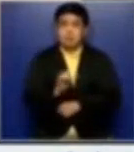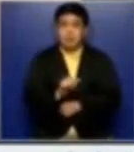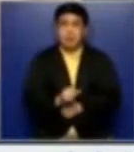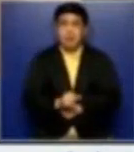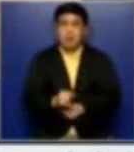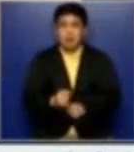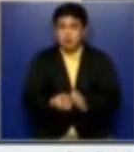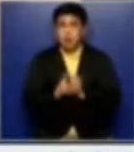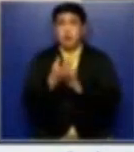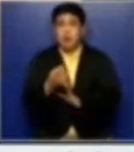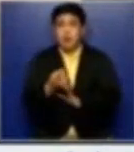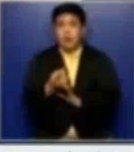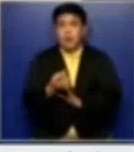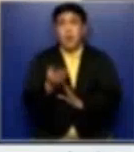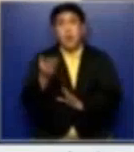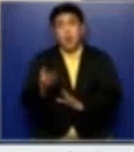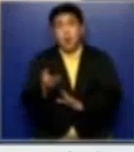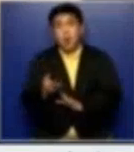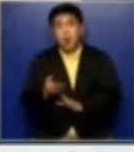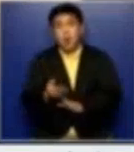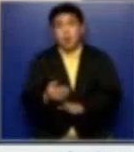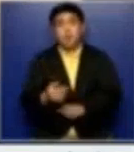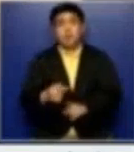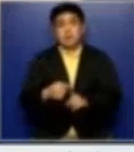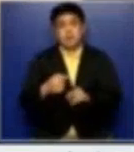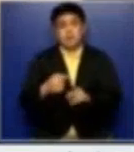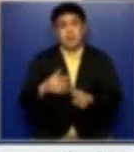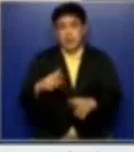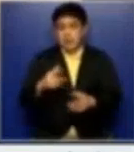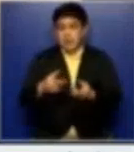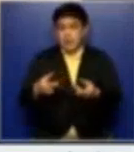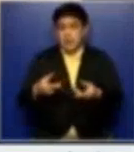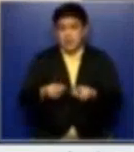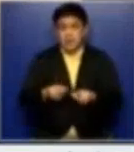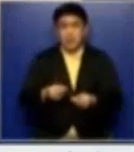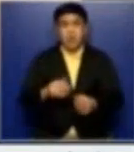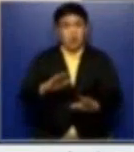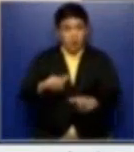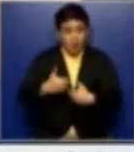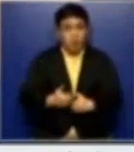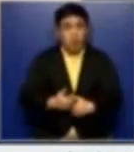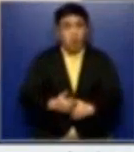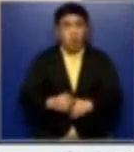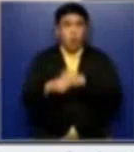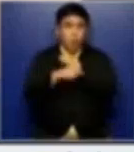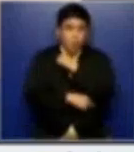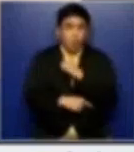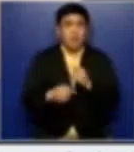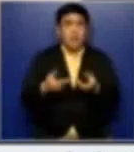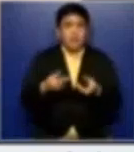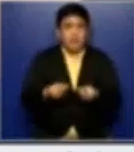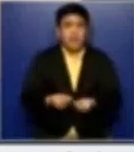แล้วจะเกิดอะไรขึ้นครับไปขอเวรคืนทีหลังใช่ไหมครับชาวบ้านเขาก็โกงที่ดินสิเขาก็โกงราคา